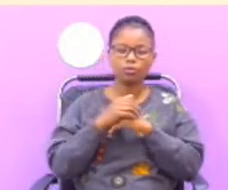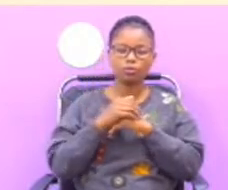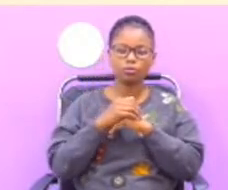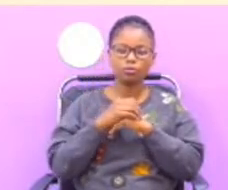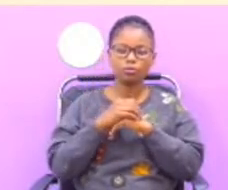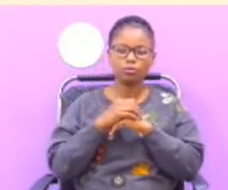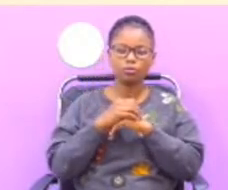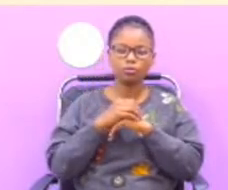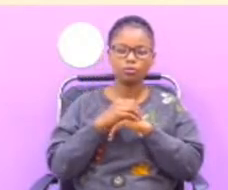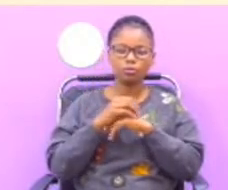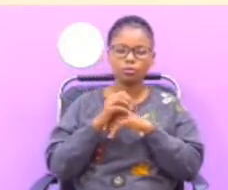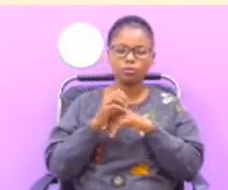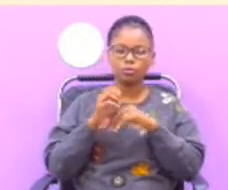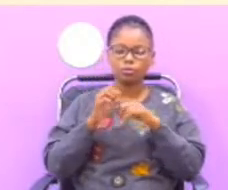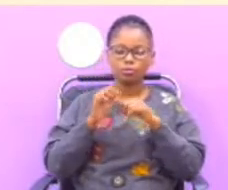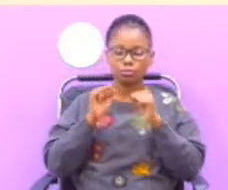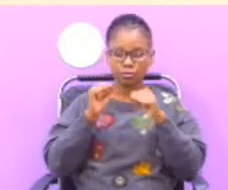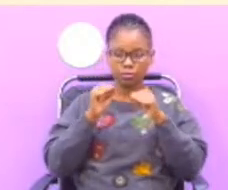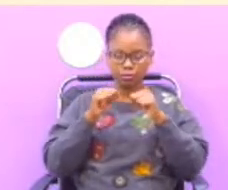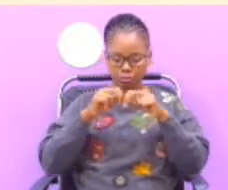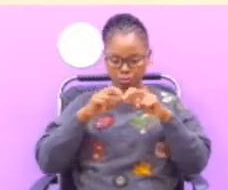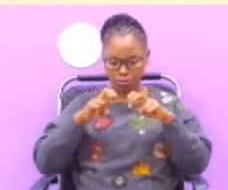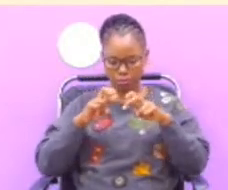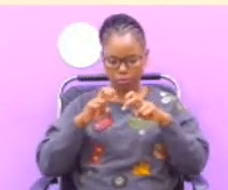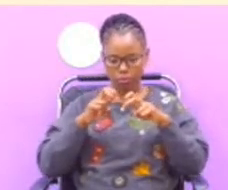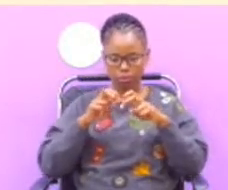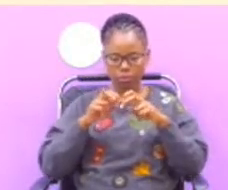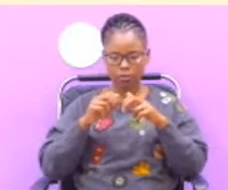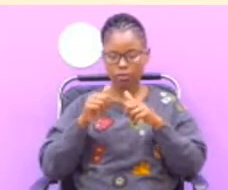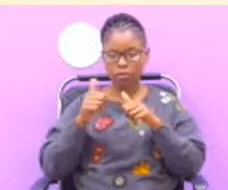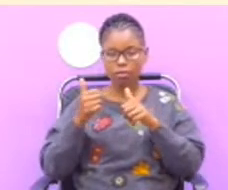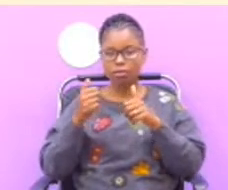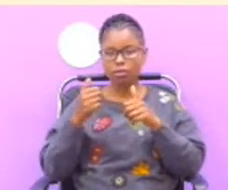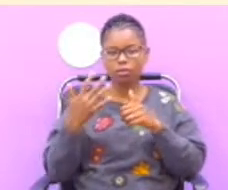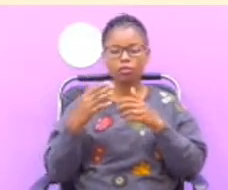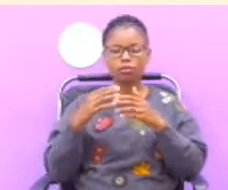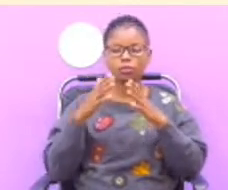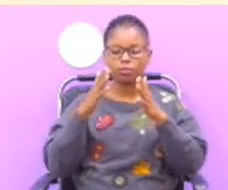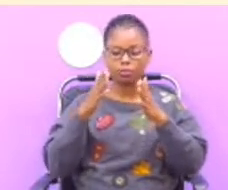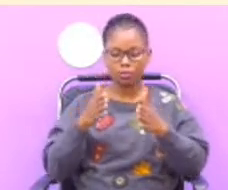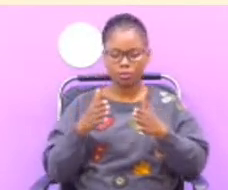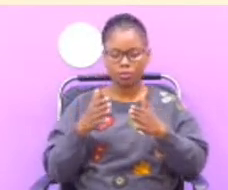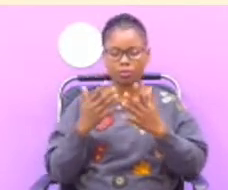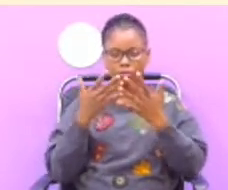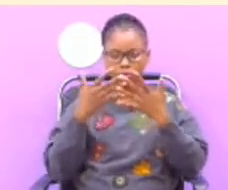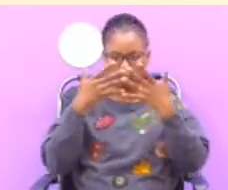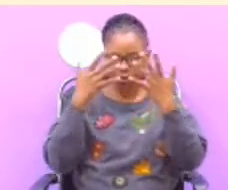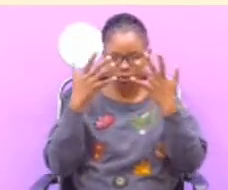nĩ mũndũ ũrĩa atariĩ na ũrĩa mũndũ ahana